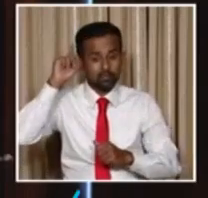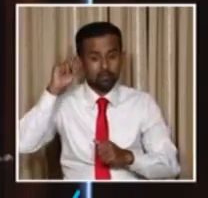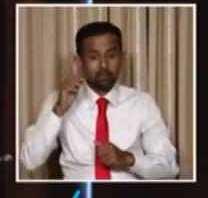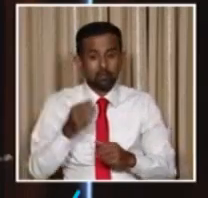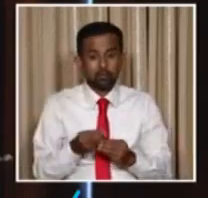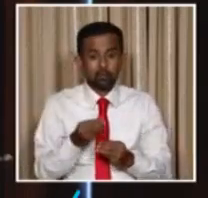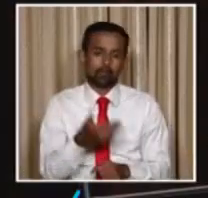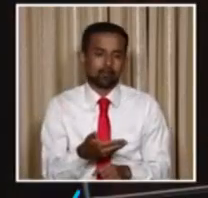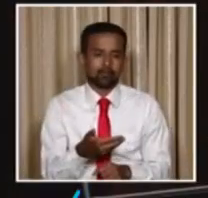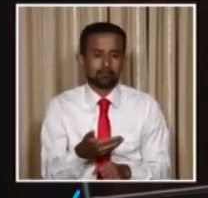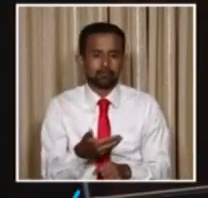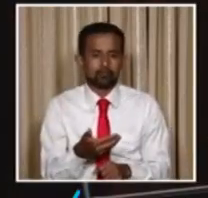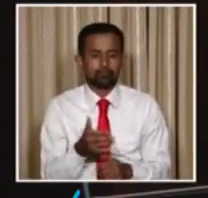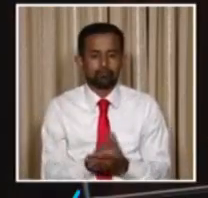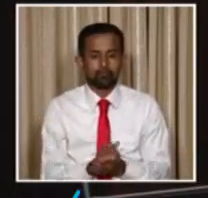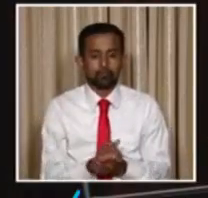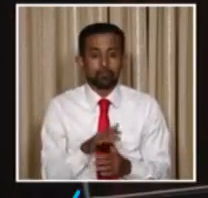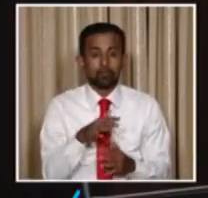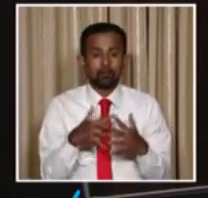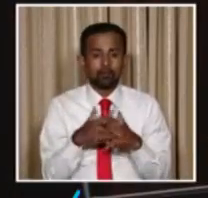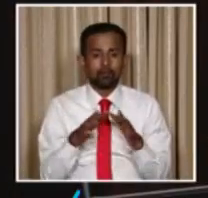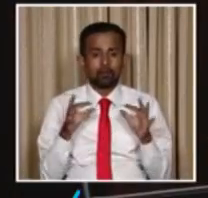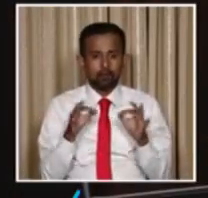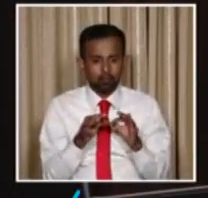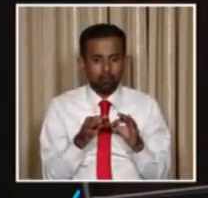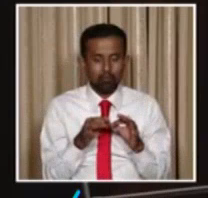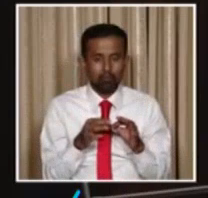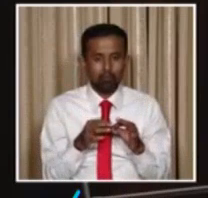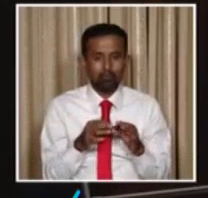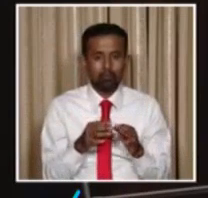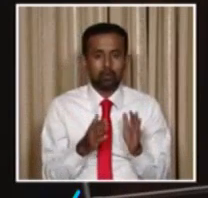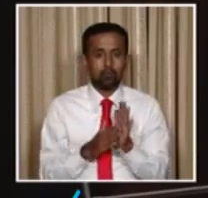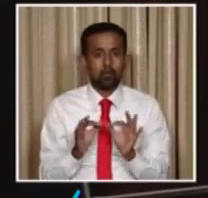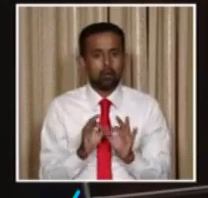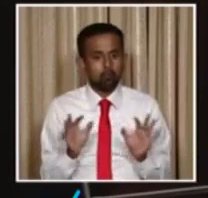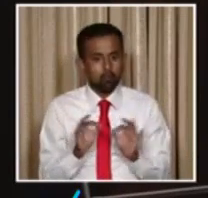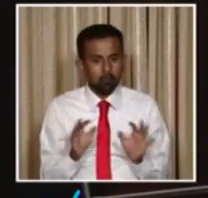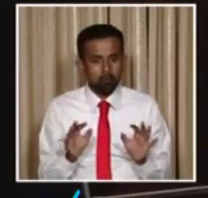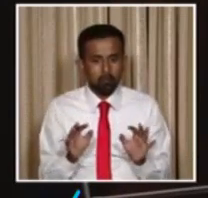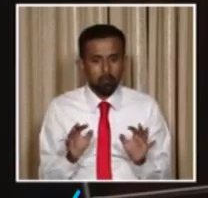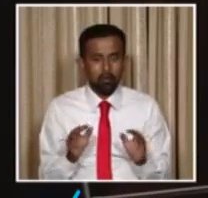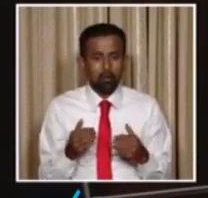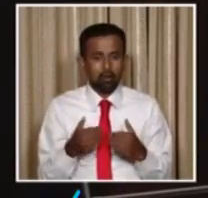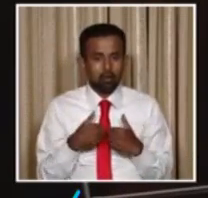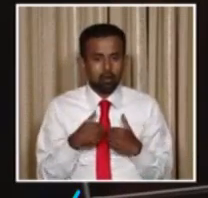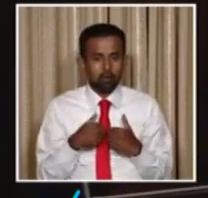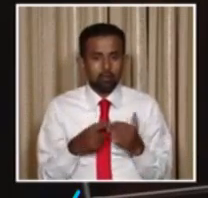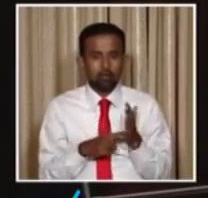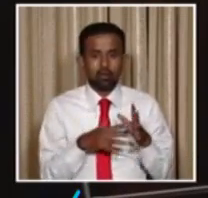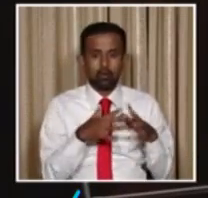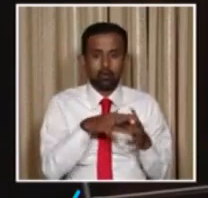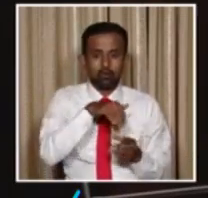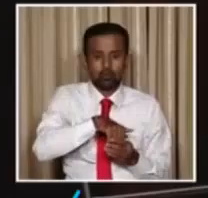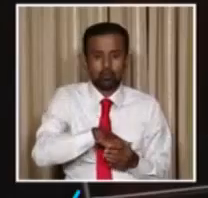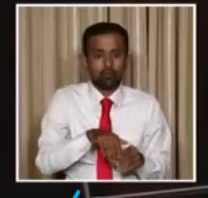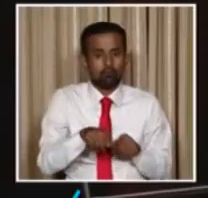පුළුවන්කමක් තිබුණේ නැත්නම් සමාජ මාධ්‍යාලා හෝ මේ මාධ්‍ය අවකාශය කිසි ලෙසකත් අපිට නීති රීති තුළ